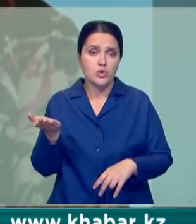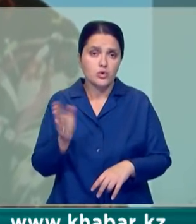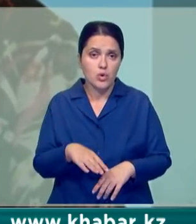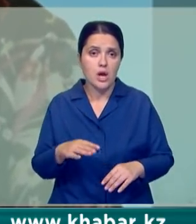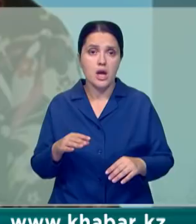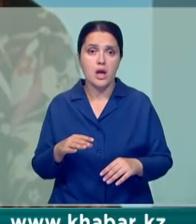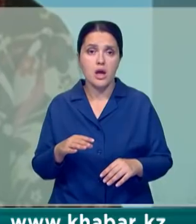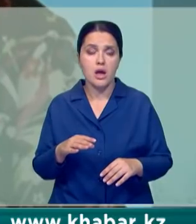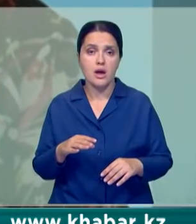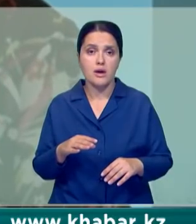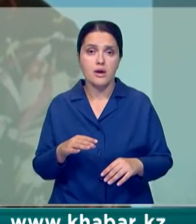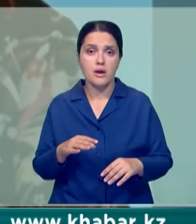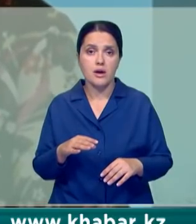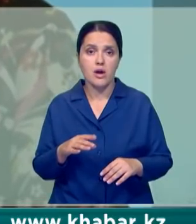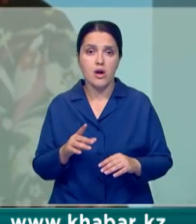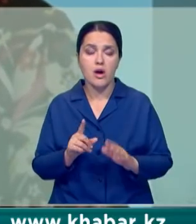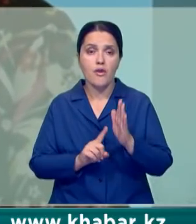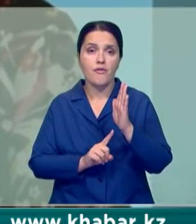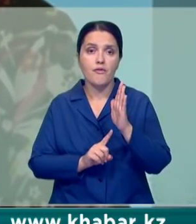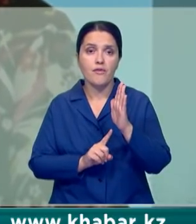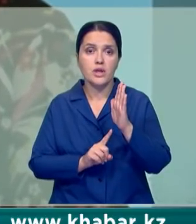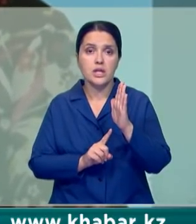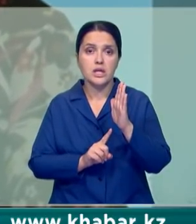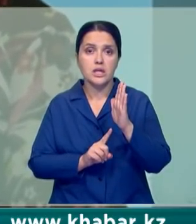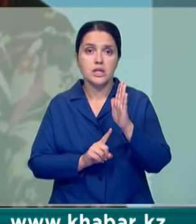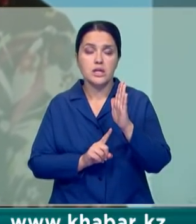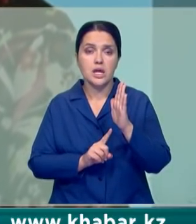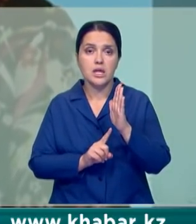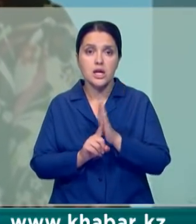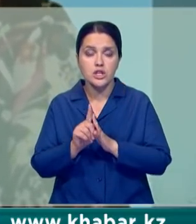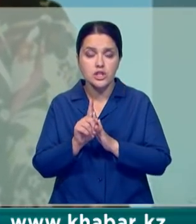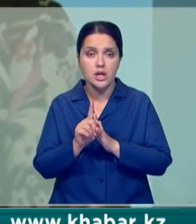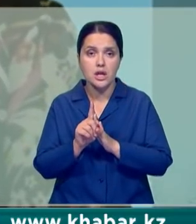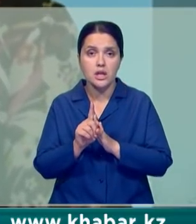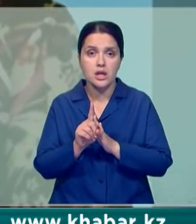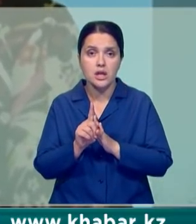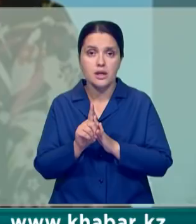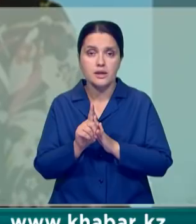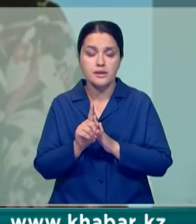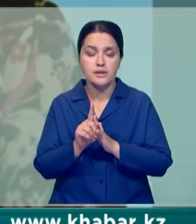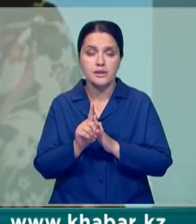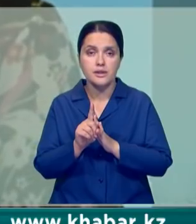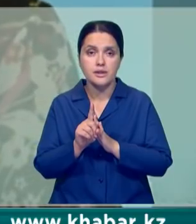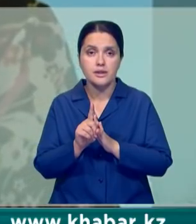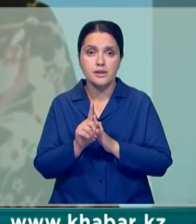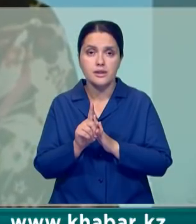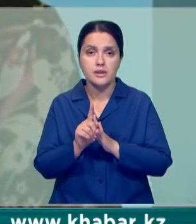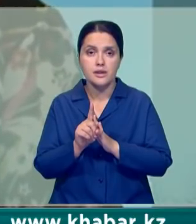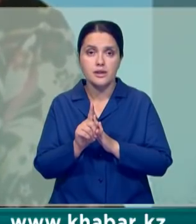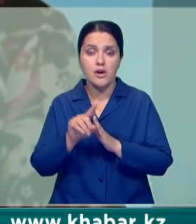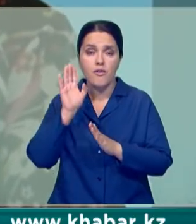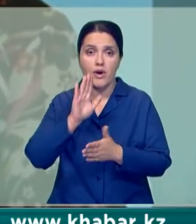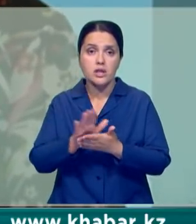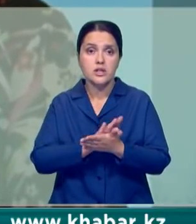положительный этого начале было тогда еще водопроводную воду не дезинфицировали